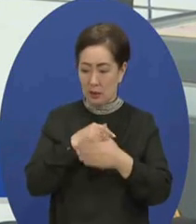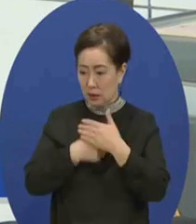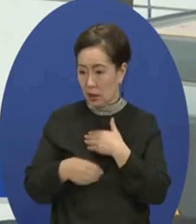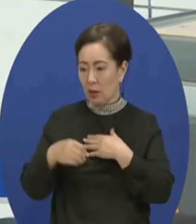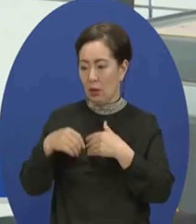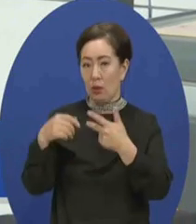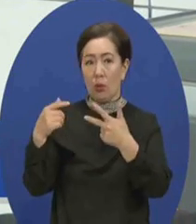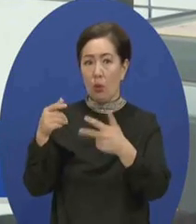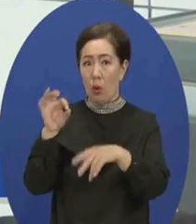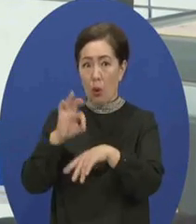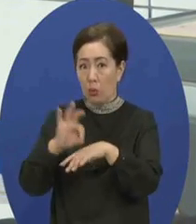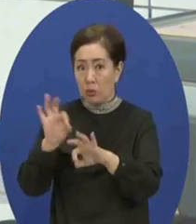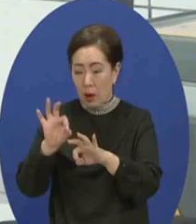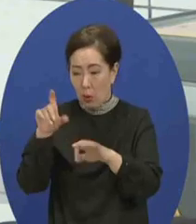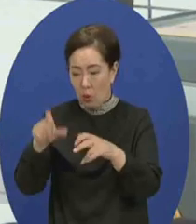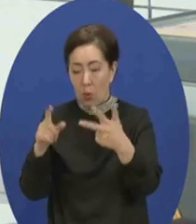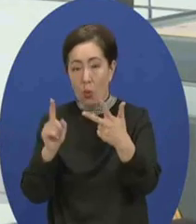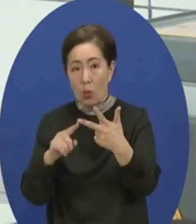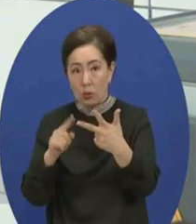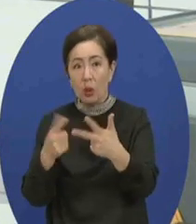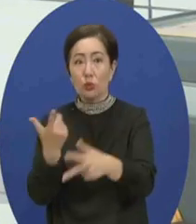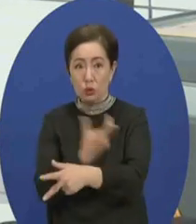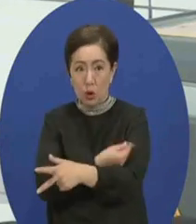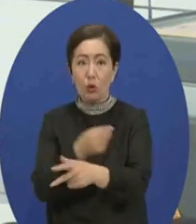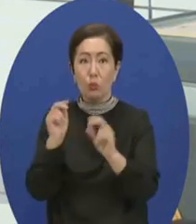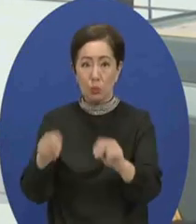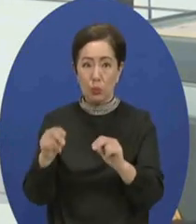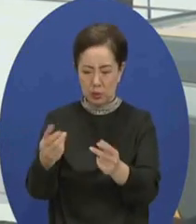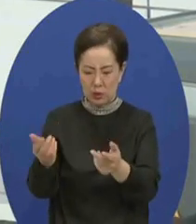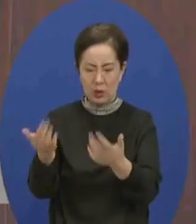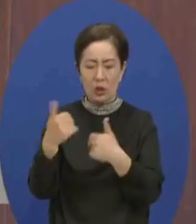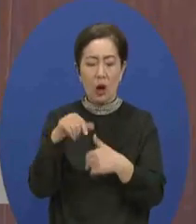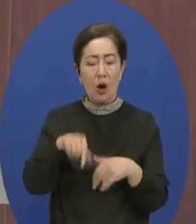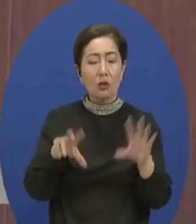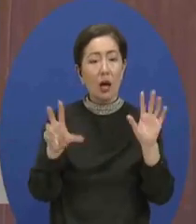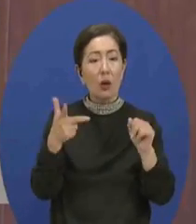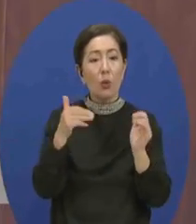дугаар тунд хамрагдсан байдлаар бол манайх нэг 13 мянган хүн хамралтсан явж байгаа өнөөдөр.